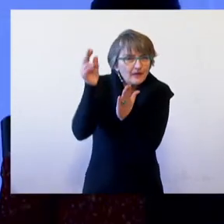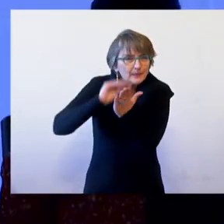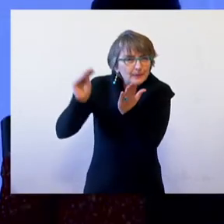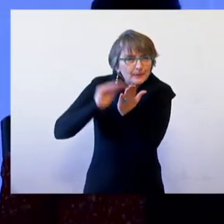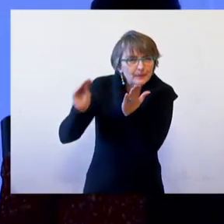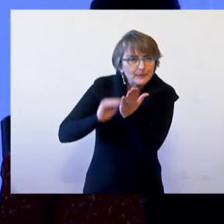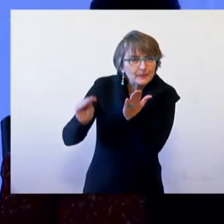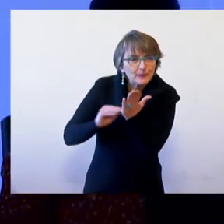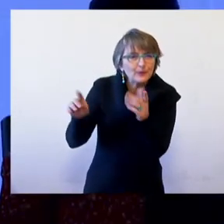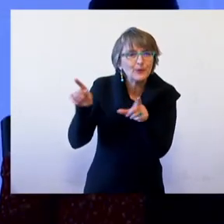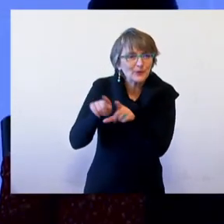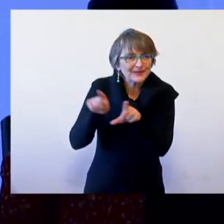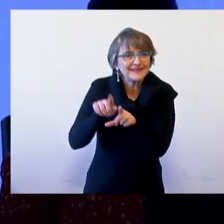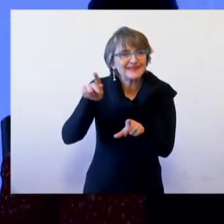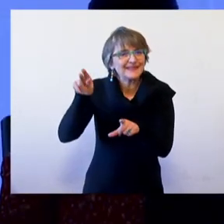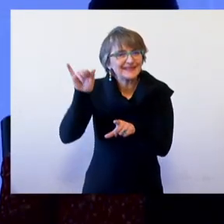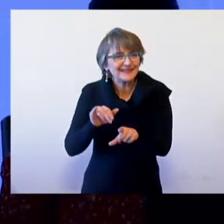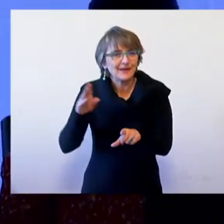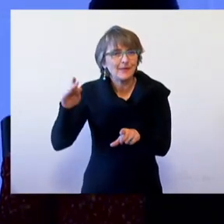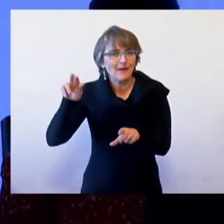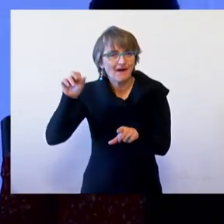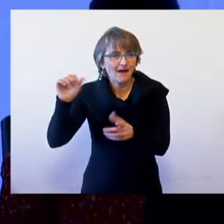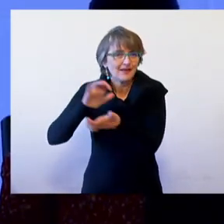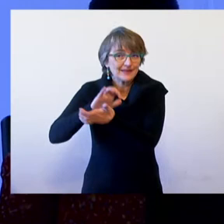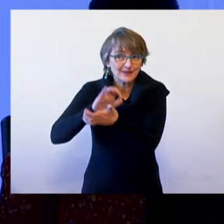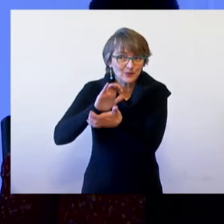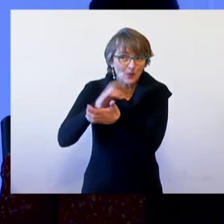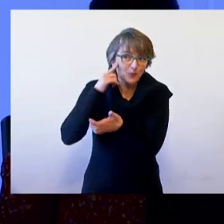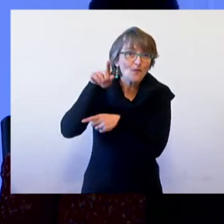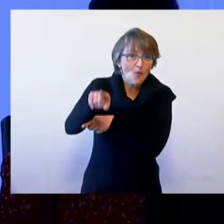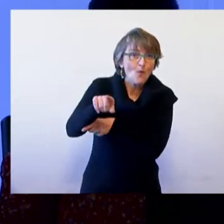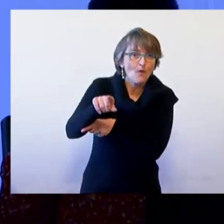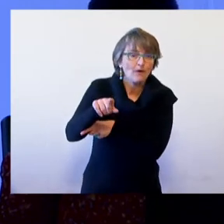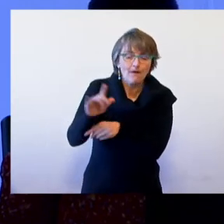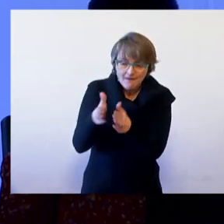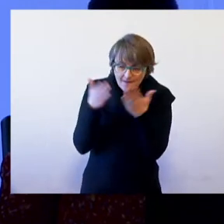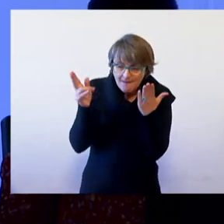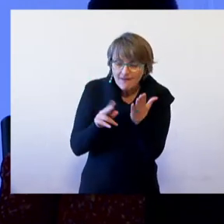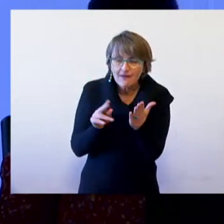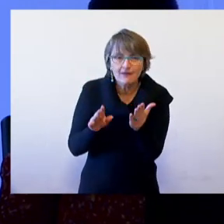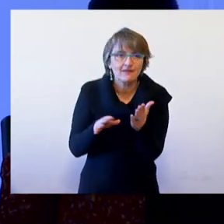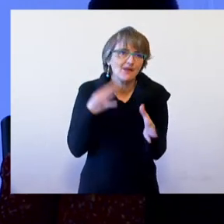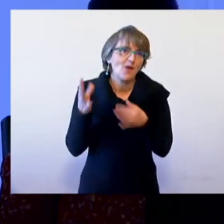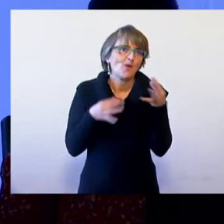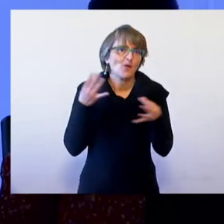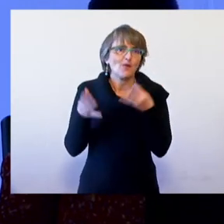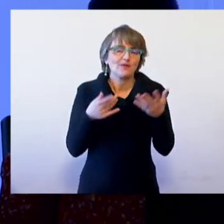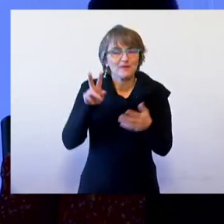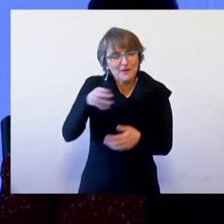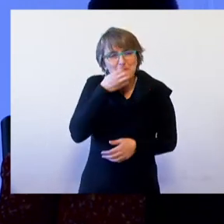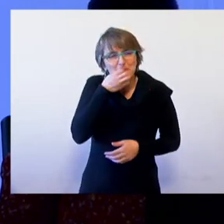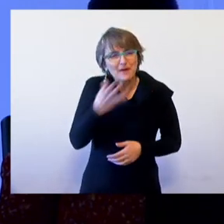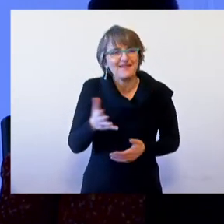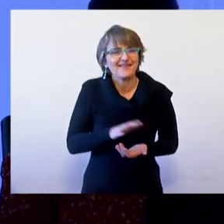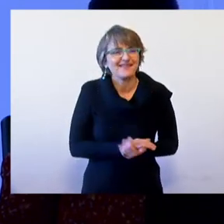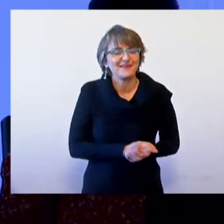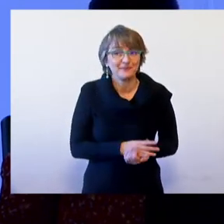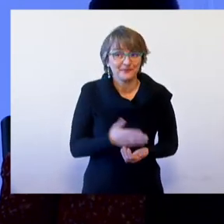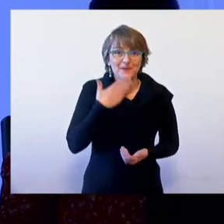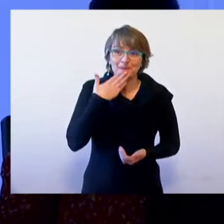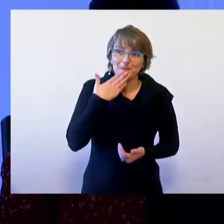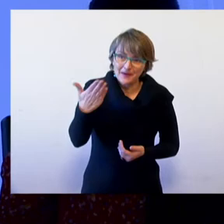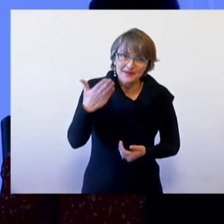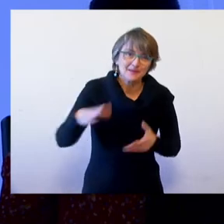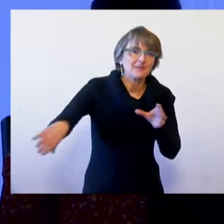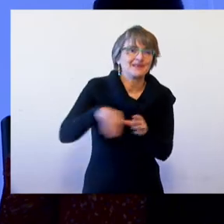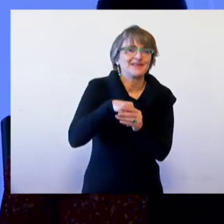Guy Barral a édités pour vous. Et voilà, donc oui, c'est une très bonne chose. Merci à vous de